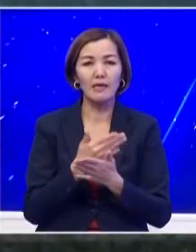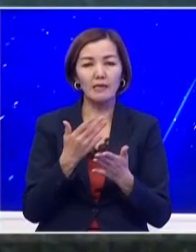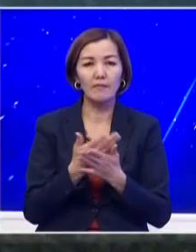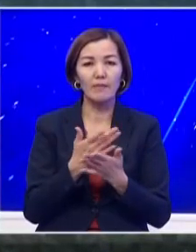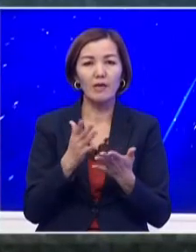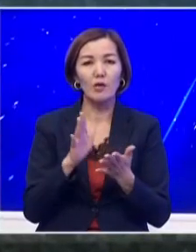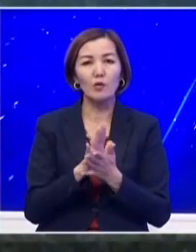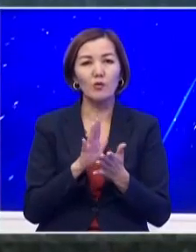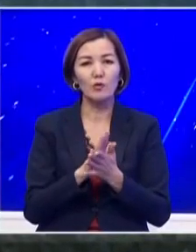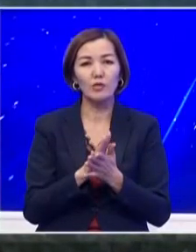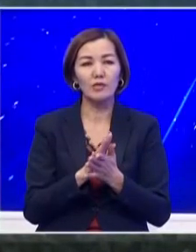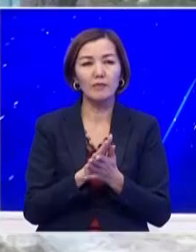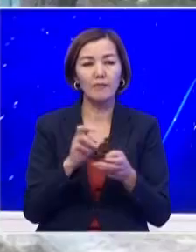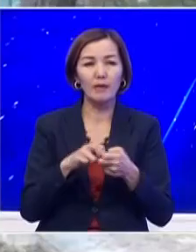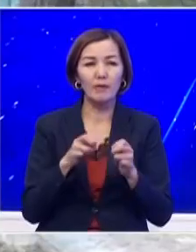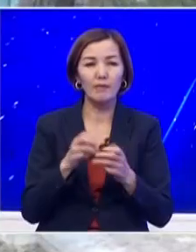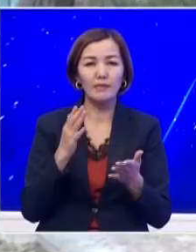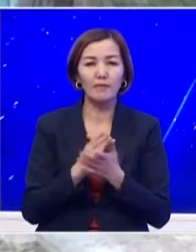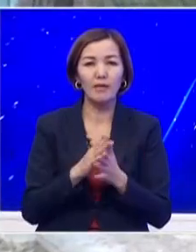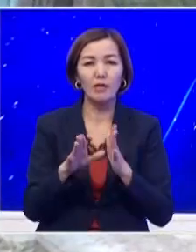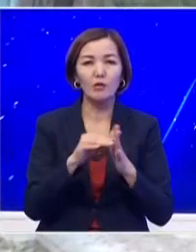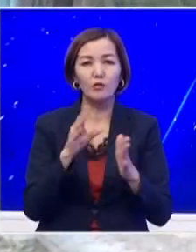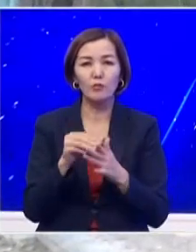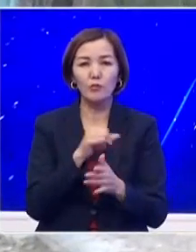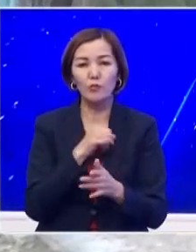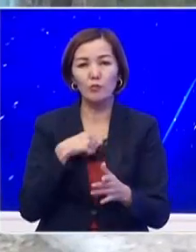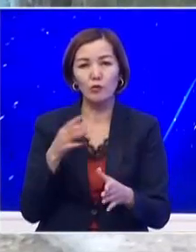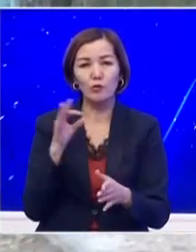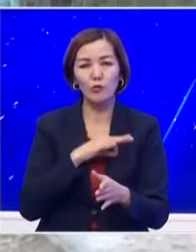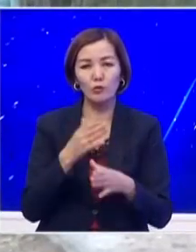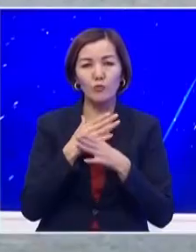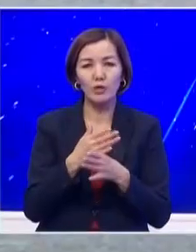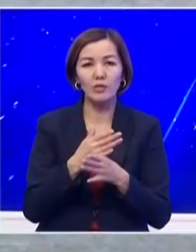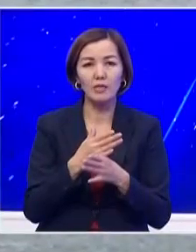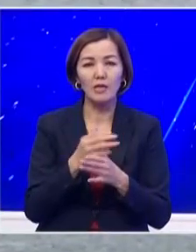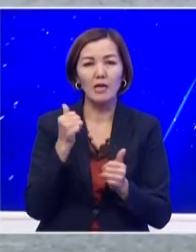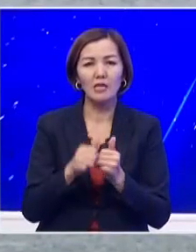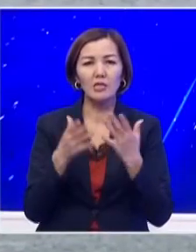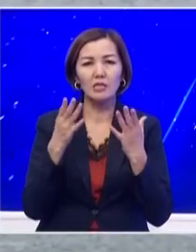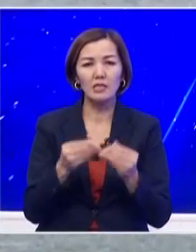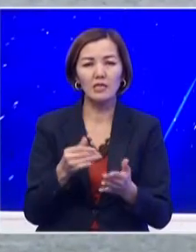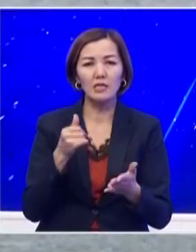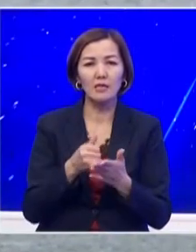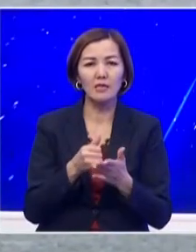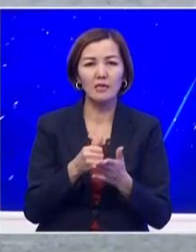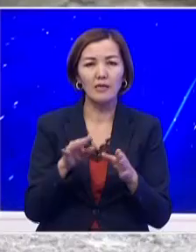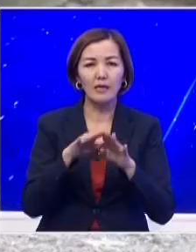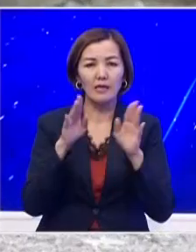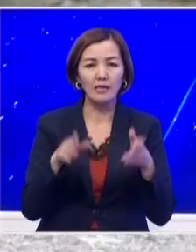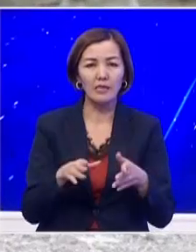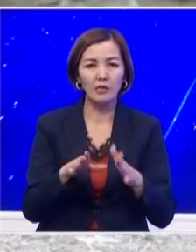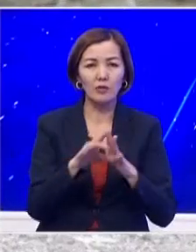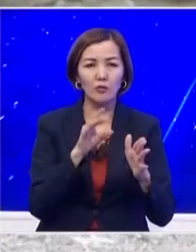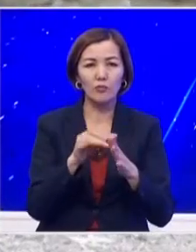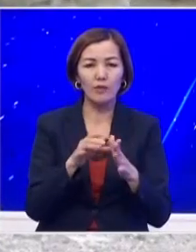қоқысты сұрыптауға келіп тірелет. Ол үшін тұрғындарда өз лестерін қосуы қажет. Күнделікті пайдаланатын өнімдерін